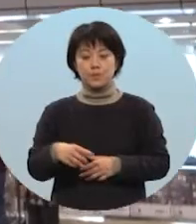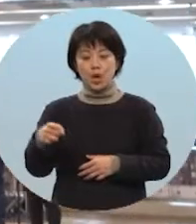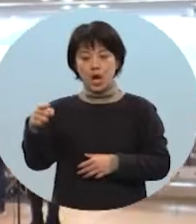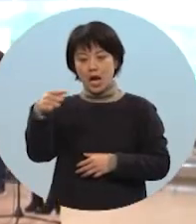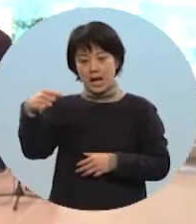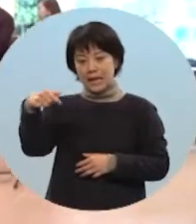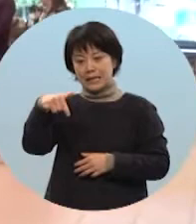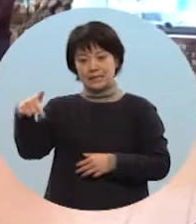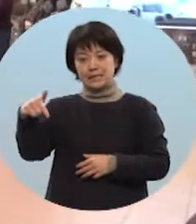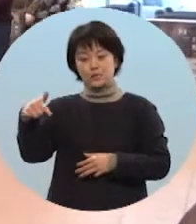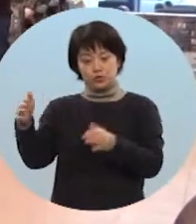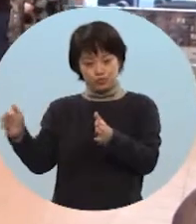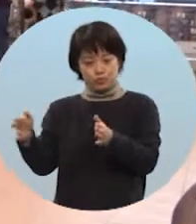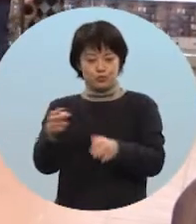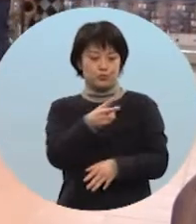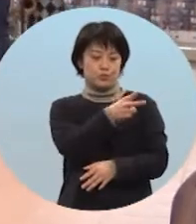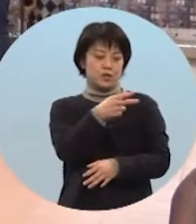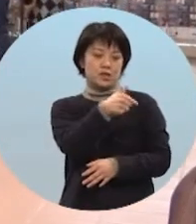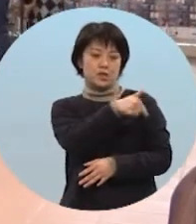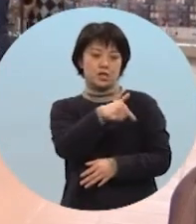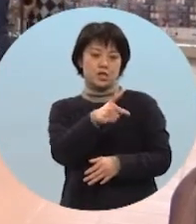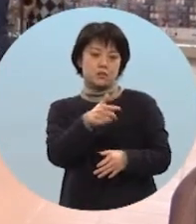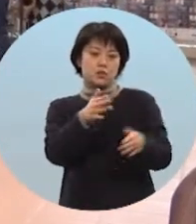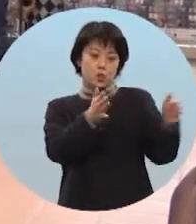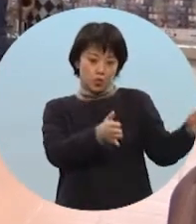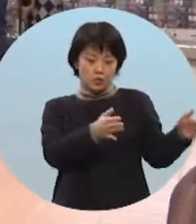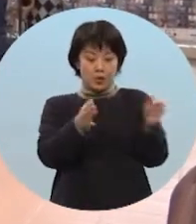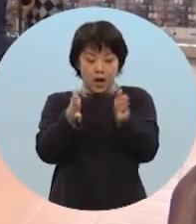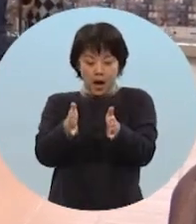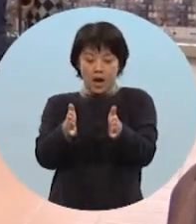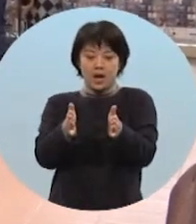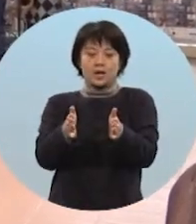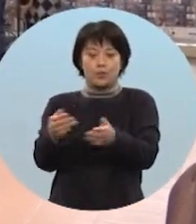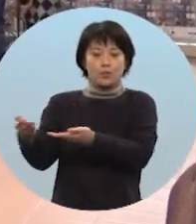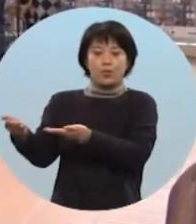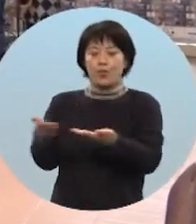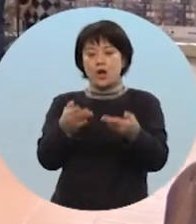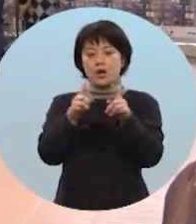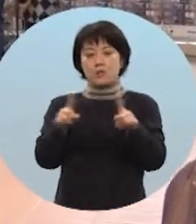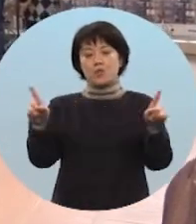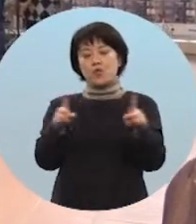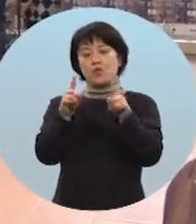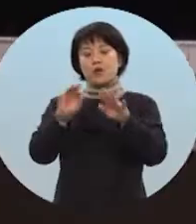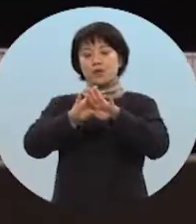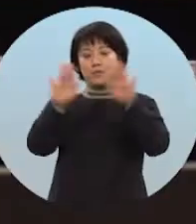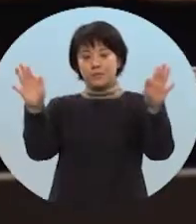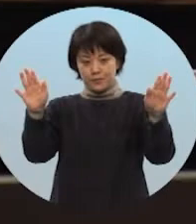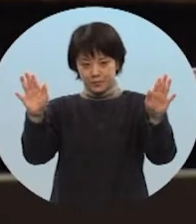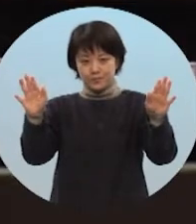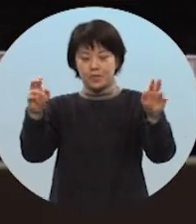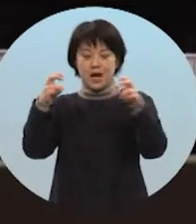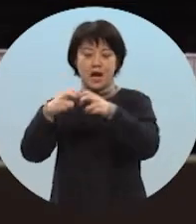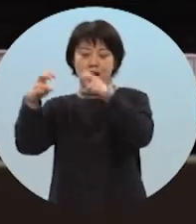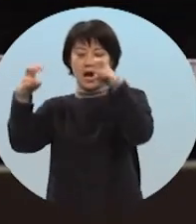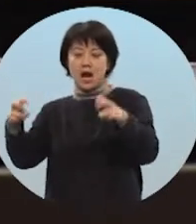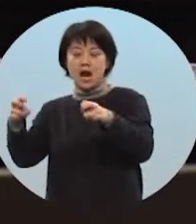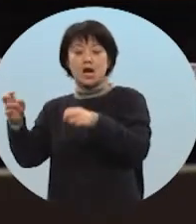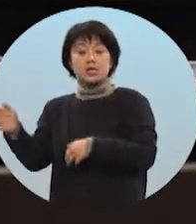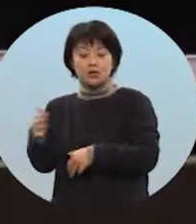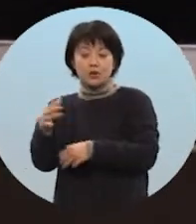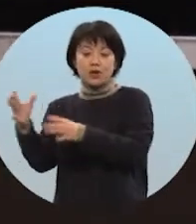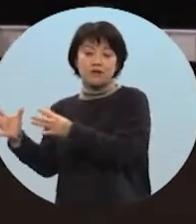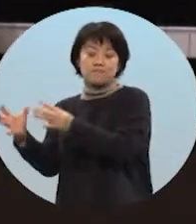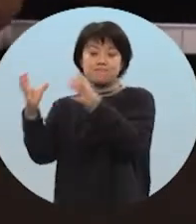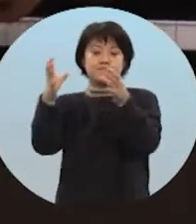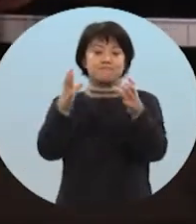1部と第2部の間にもウェルカムコンサートが開かれ、静岡から来たジャズバンド天狗バンドが生演奏で